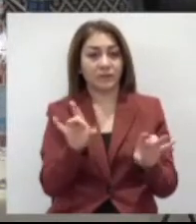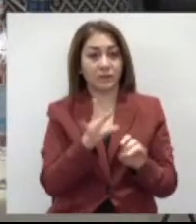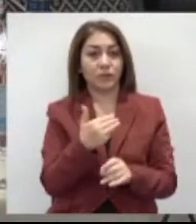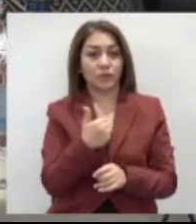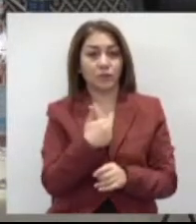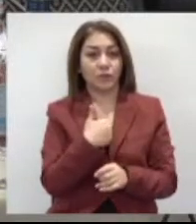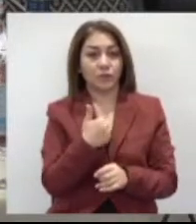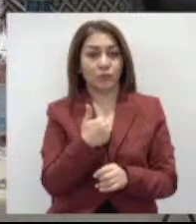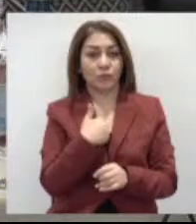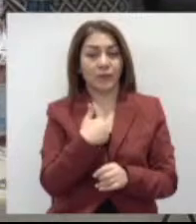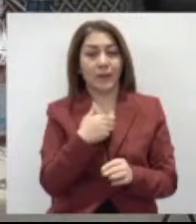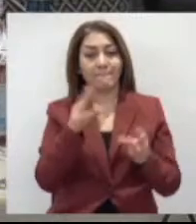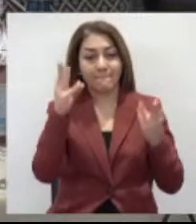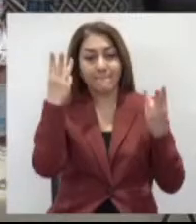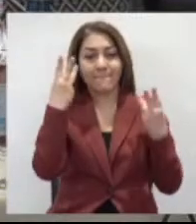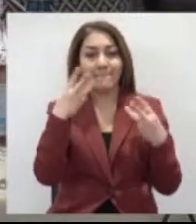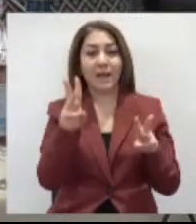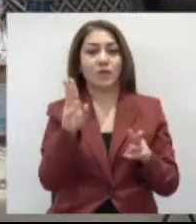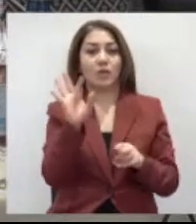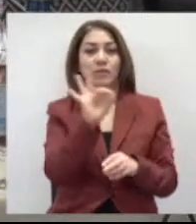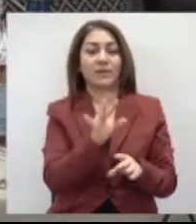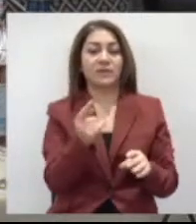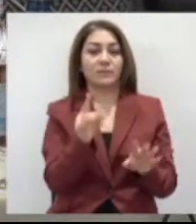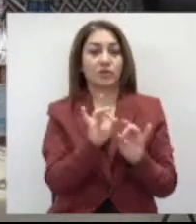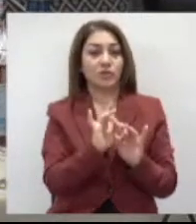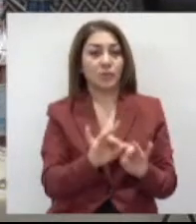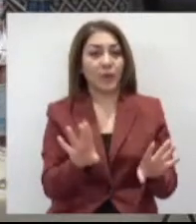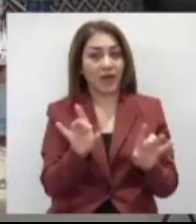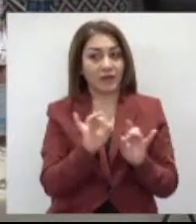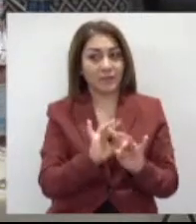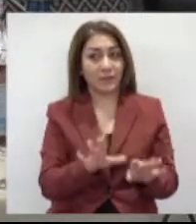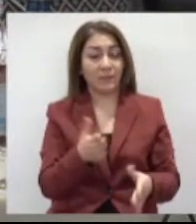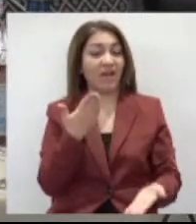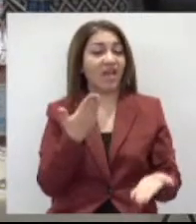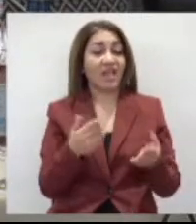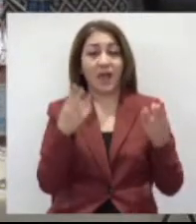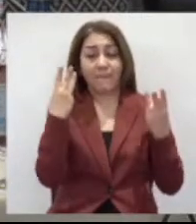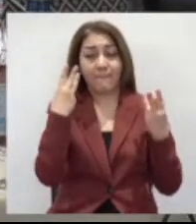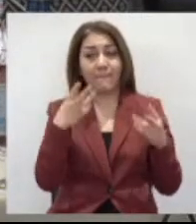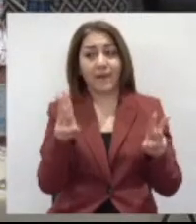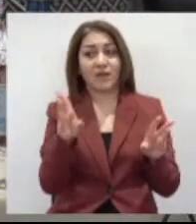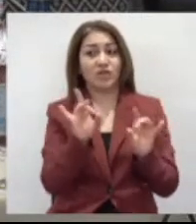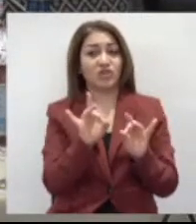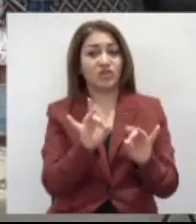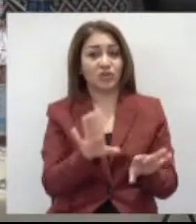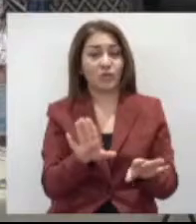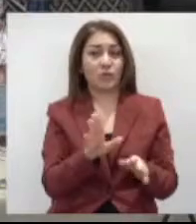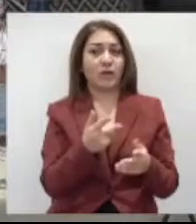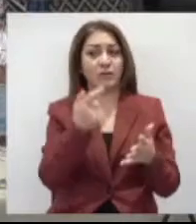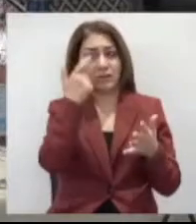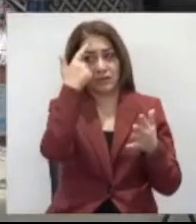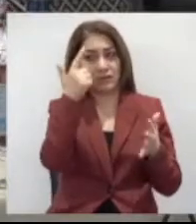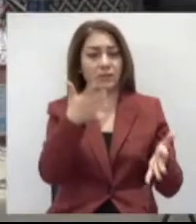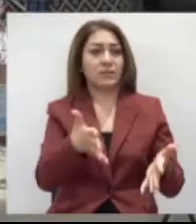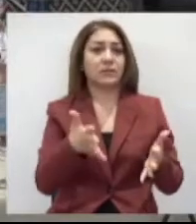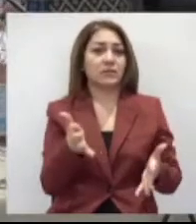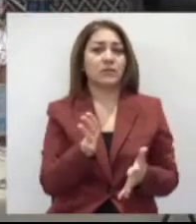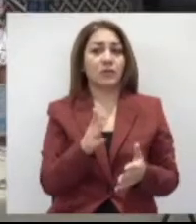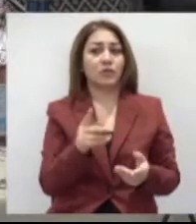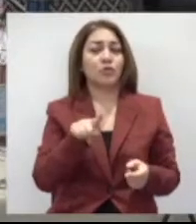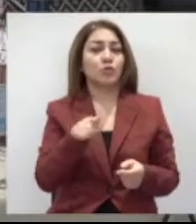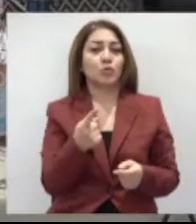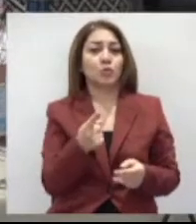իրականում կուզենայի մեթոդաբանության մասին մի փոքր խոսել, որովհետև եթե չխոսենք մեթոդաբանության մասին, պարզ չի լինի, թե ինչու